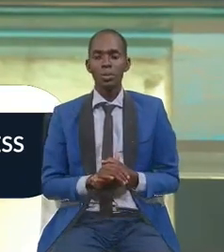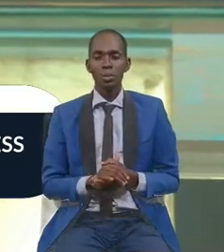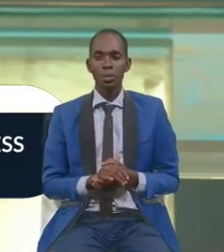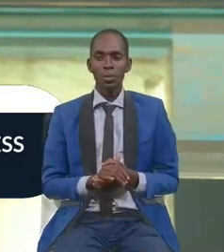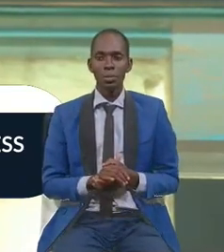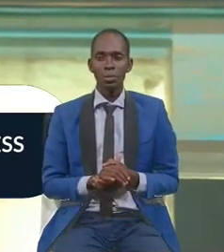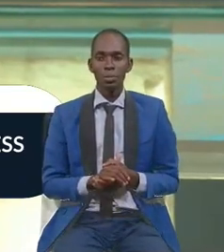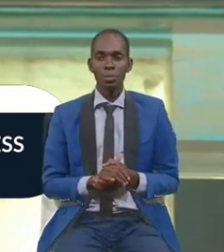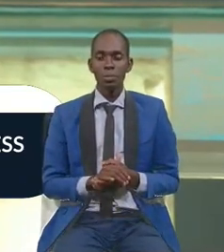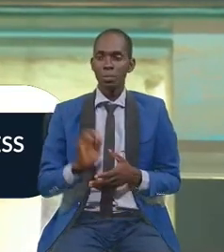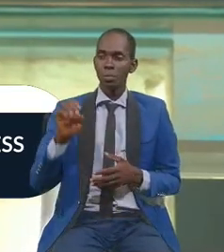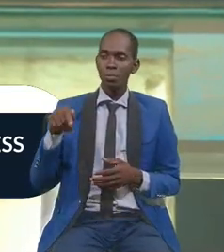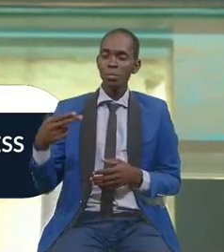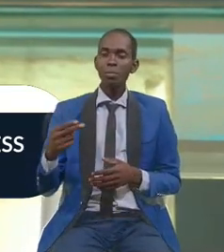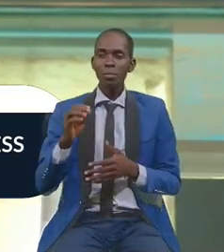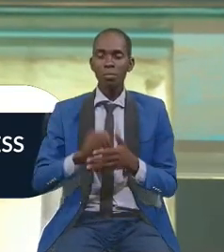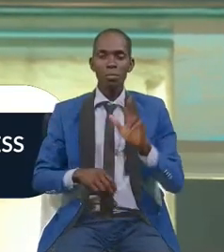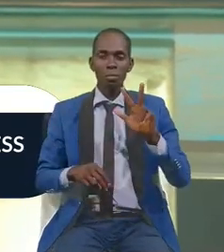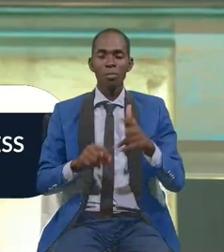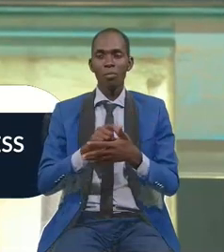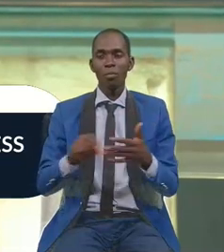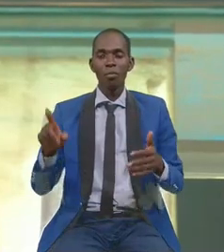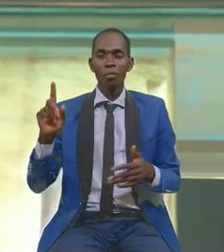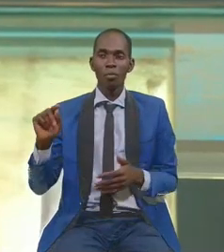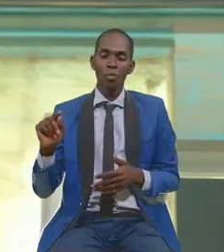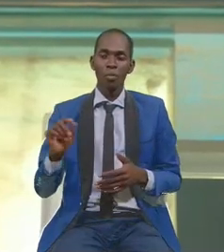Éphésiens 3, le verset 20.